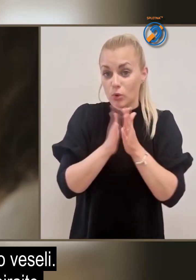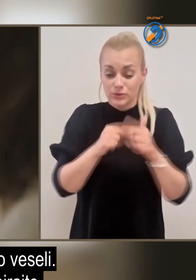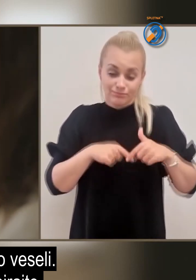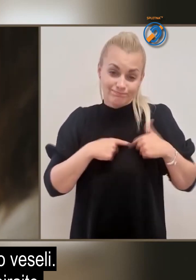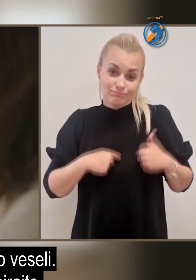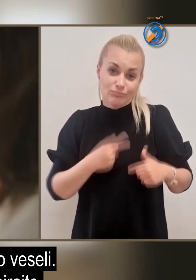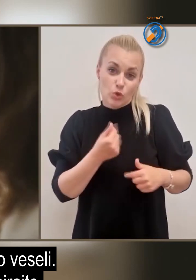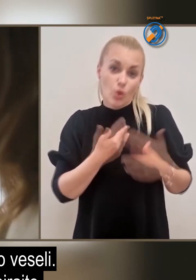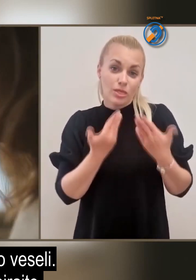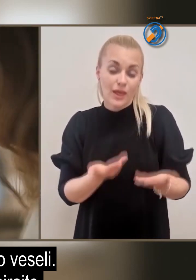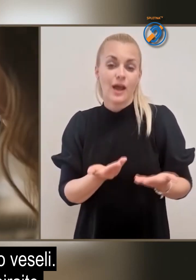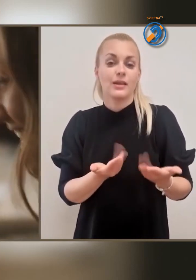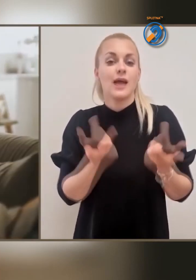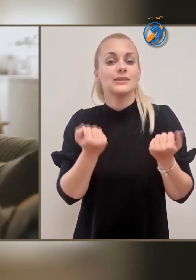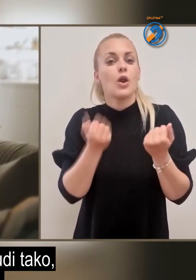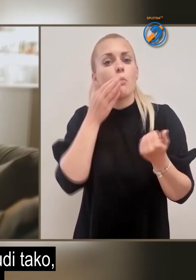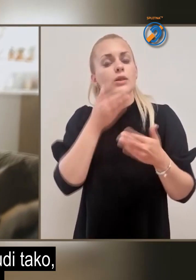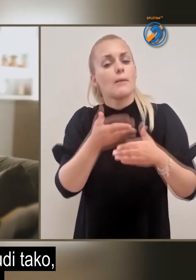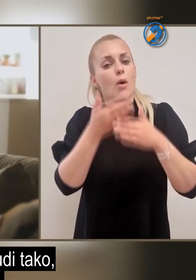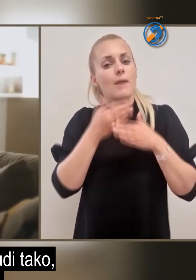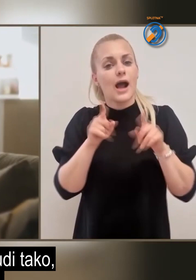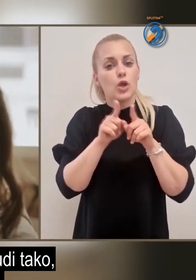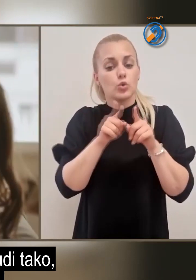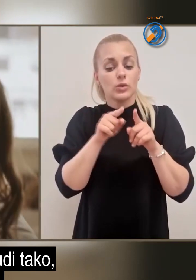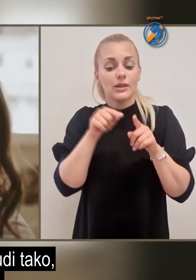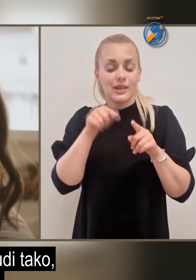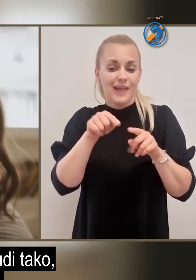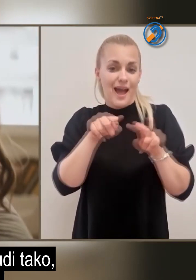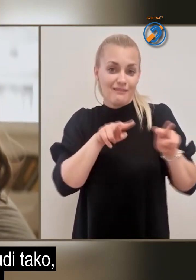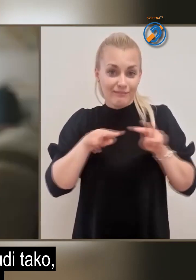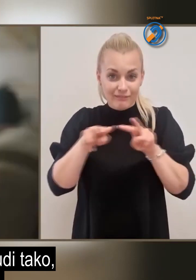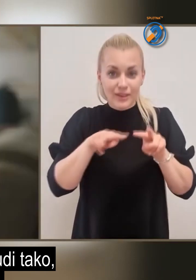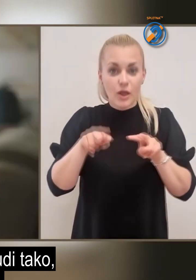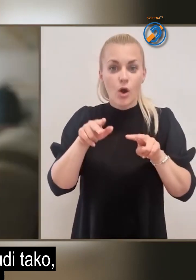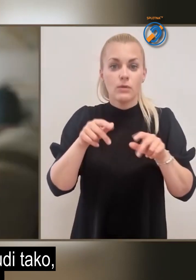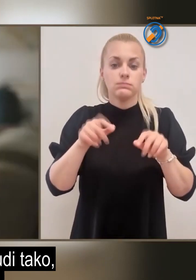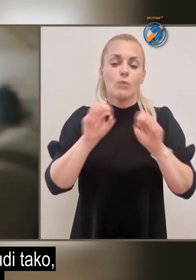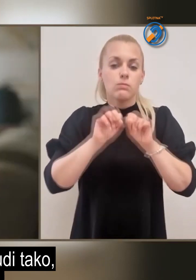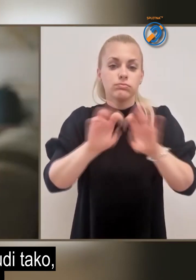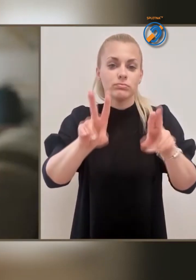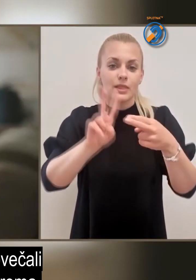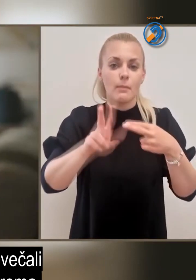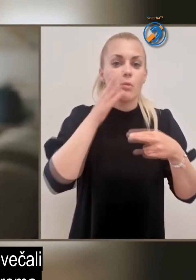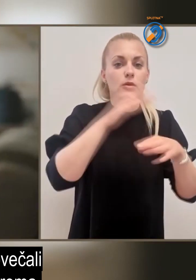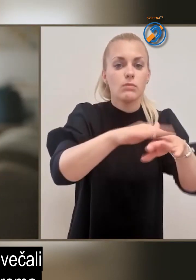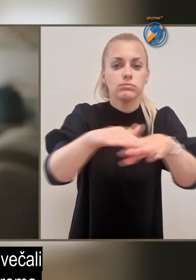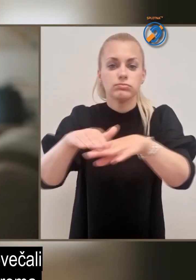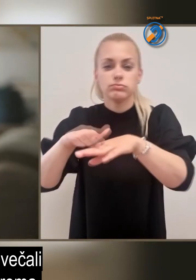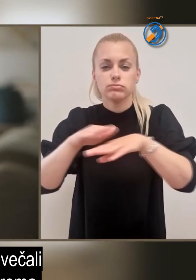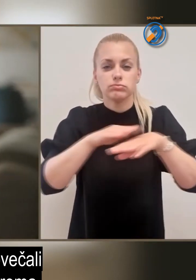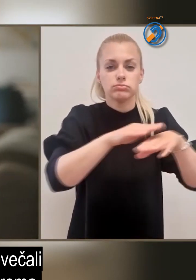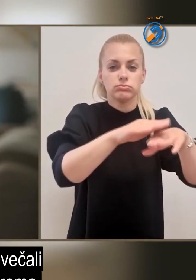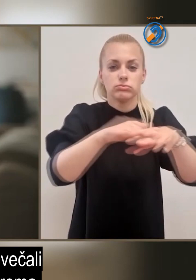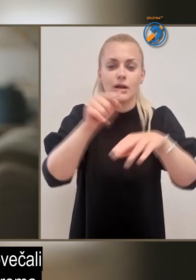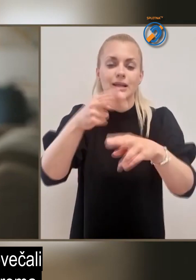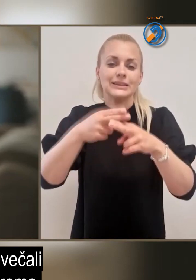lahko, prosim, donirajte. Zelo boste pomagali pa tudi tako, da to objavo delite, saj boste na ta